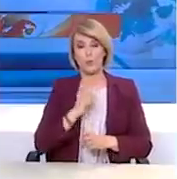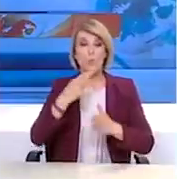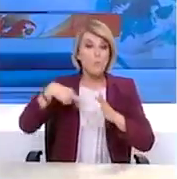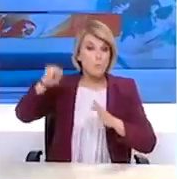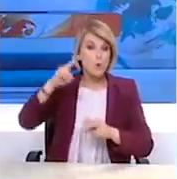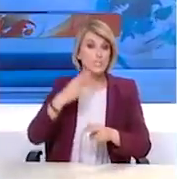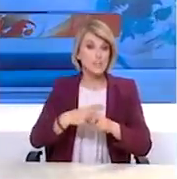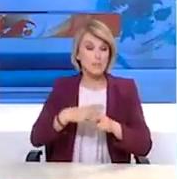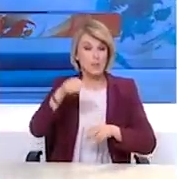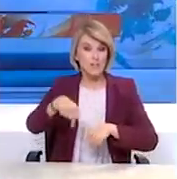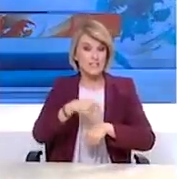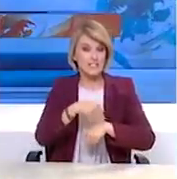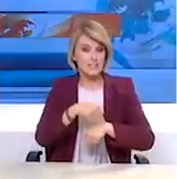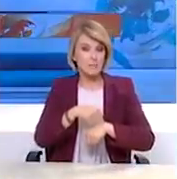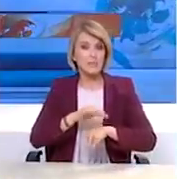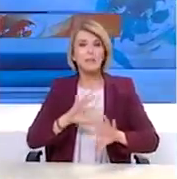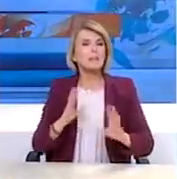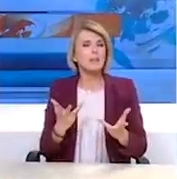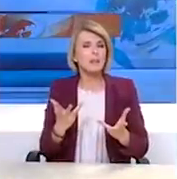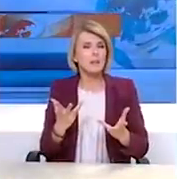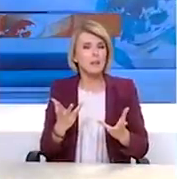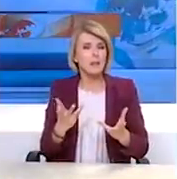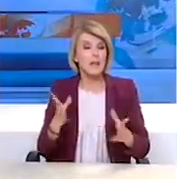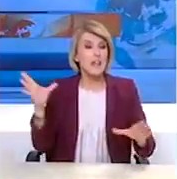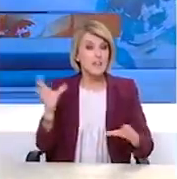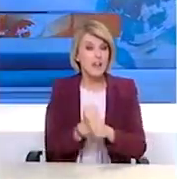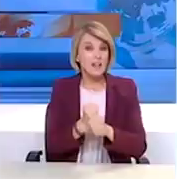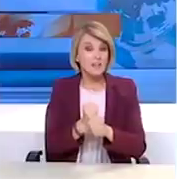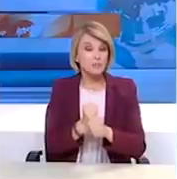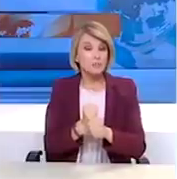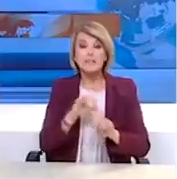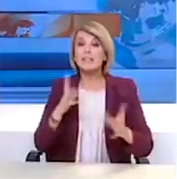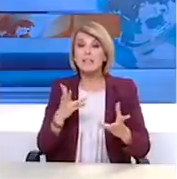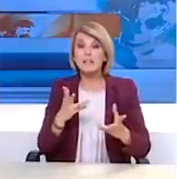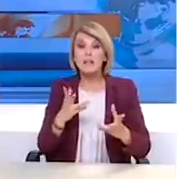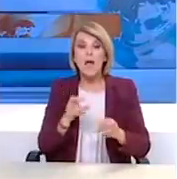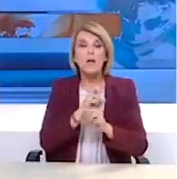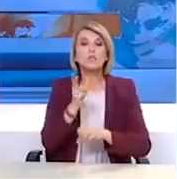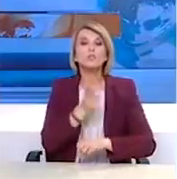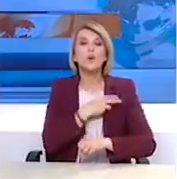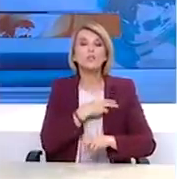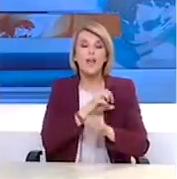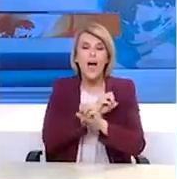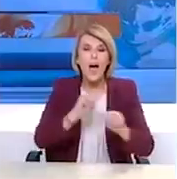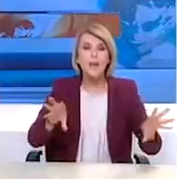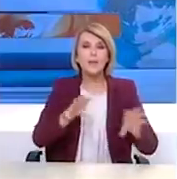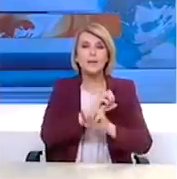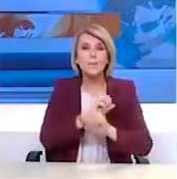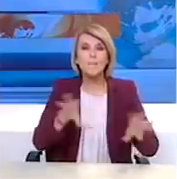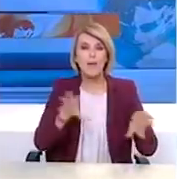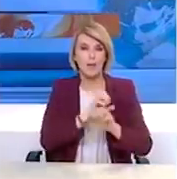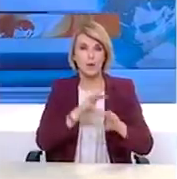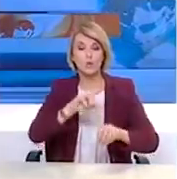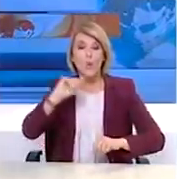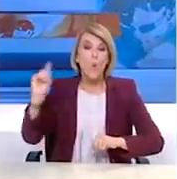όπλο σε αυτή τη μάχη, προκειμένου να επιτύχουμε να κερδίσουμε σε αυτά τα τρία μέτωπα, είναι η ενημέρωση. Πρέπει και ο